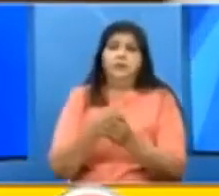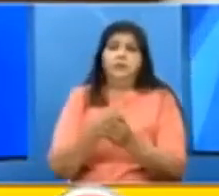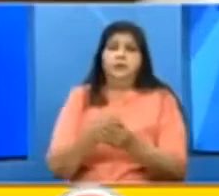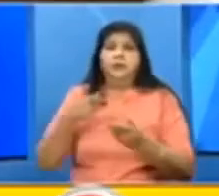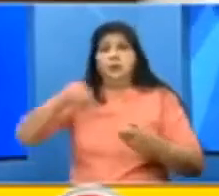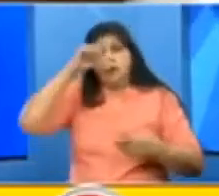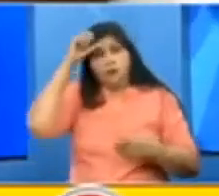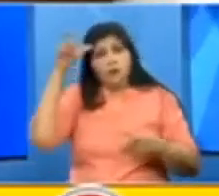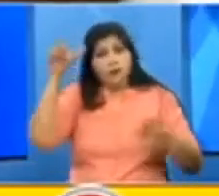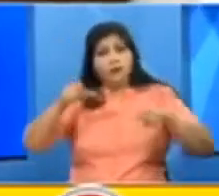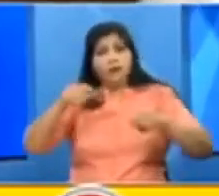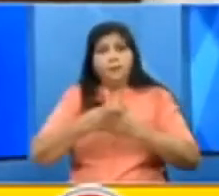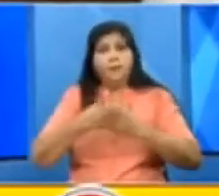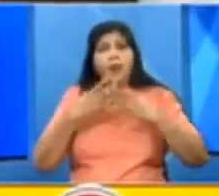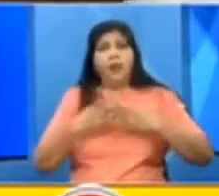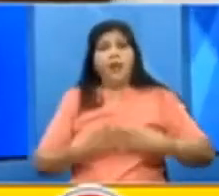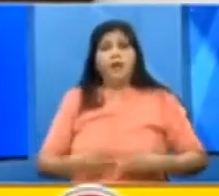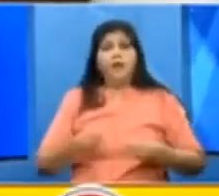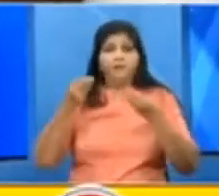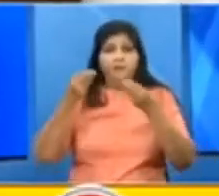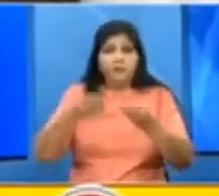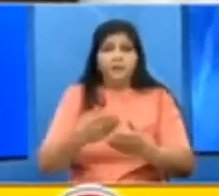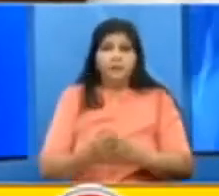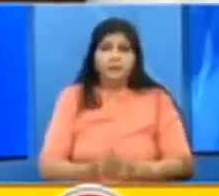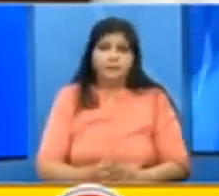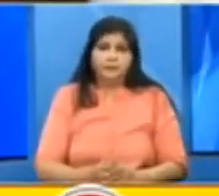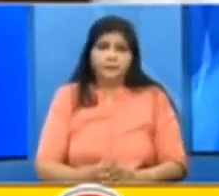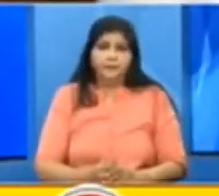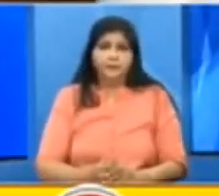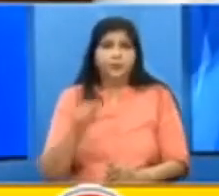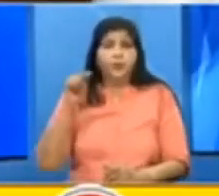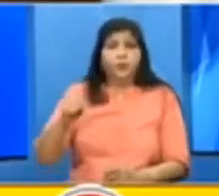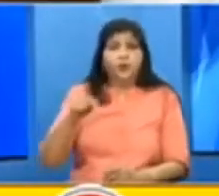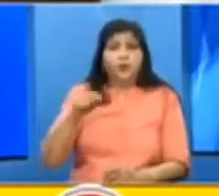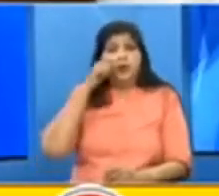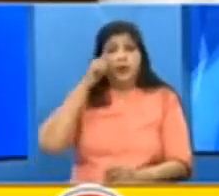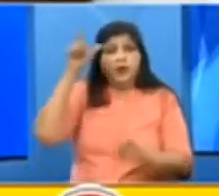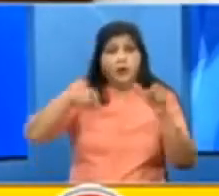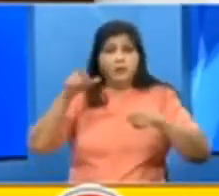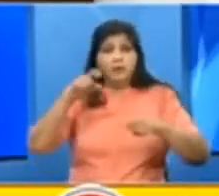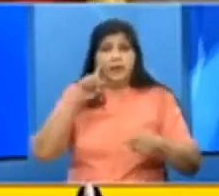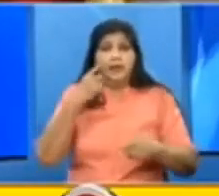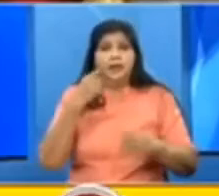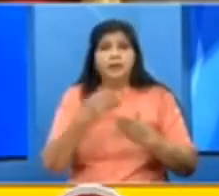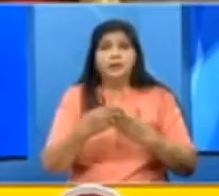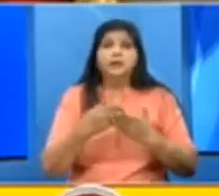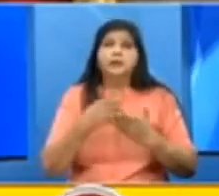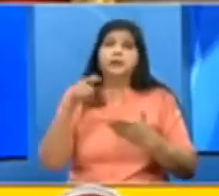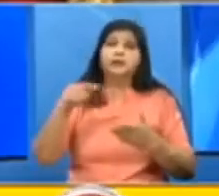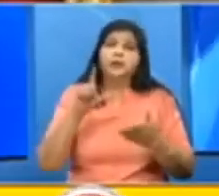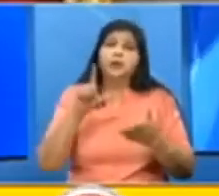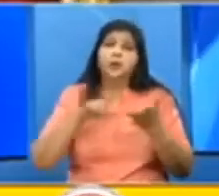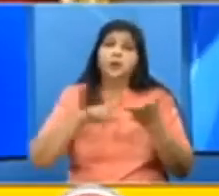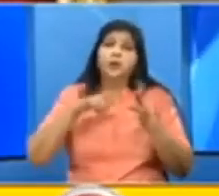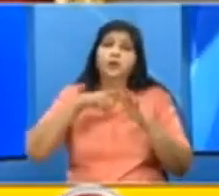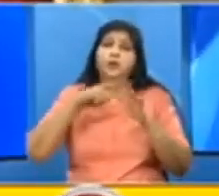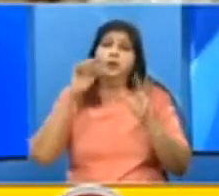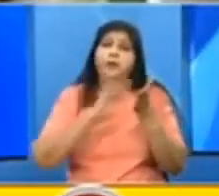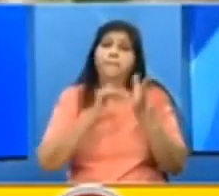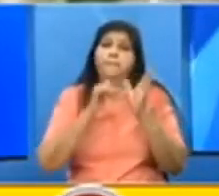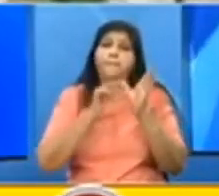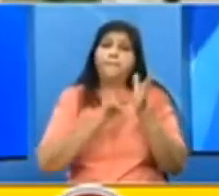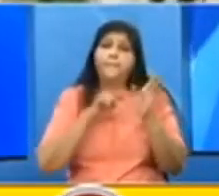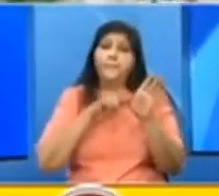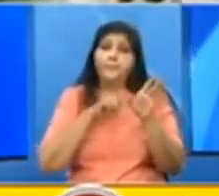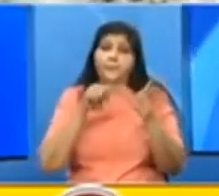लिए अपना जीवन समर्पित कर दिया। उन्हीं महान विभूतियों में से एक है लोकमान्य तिलक।